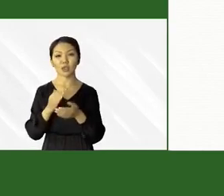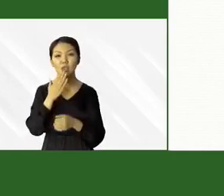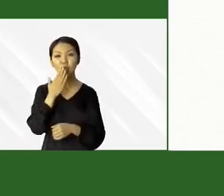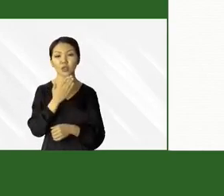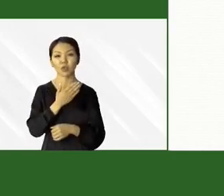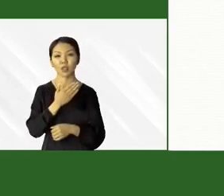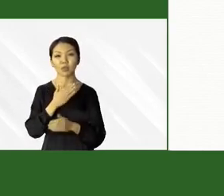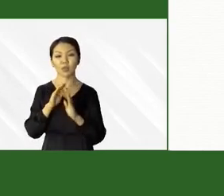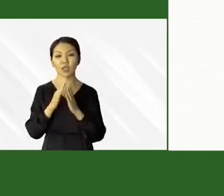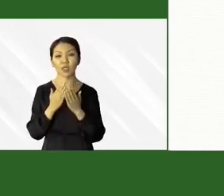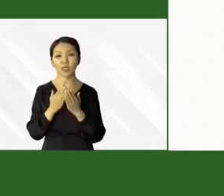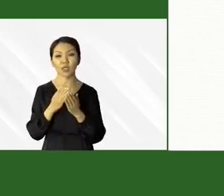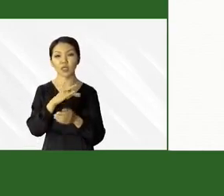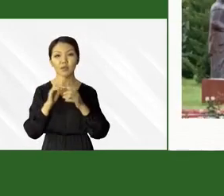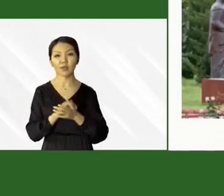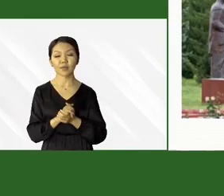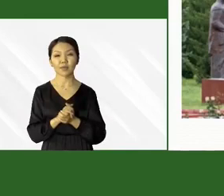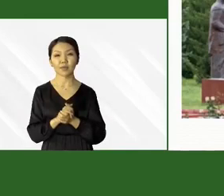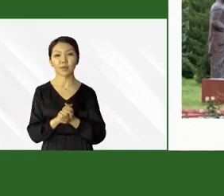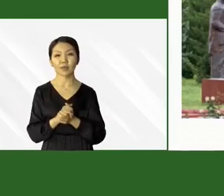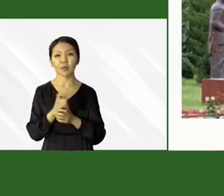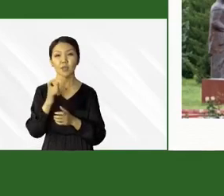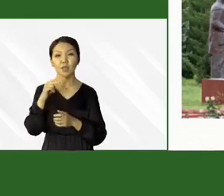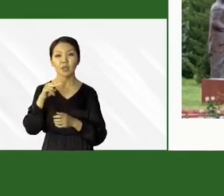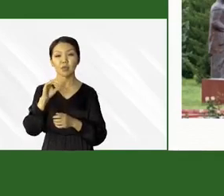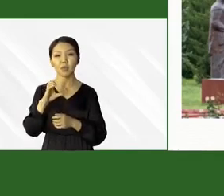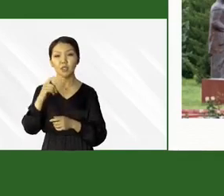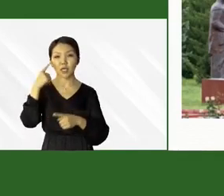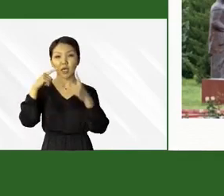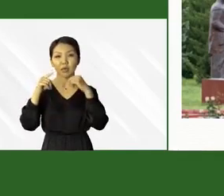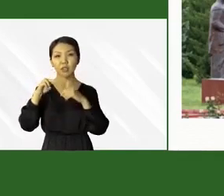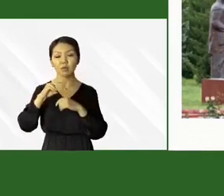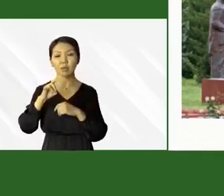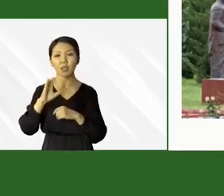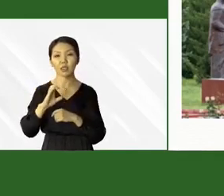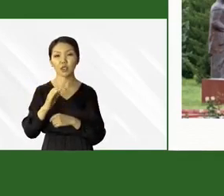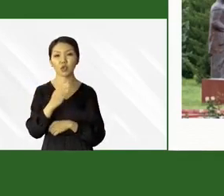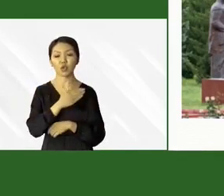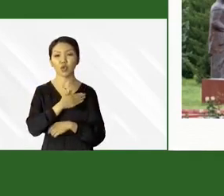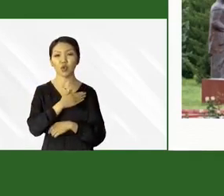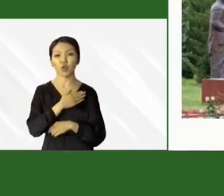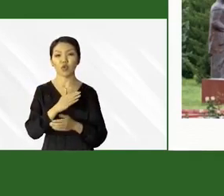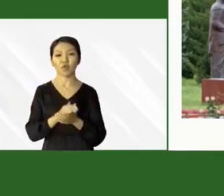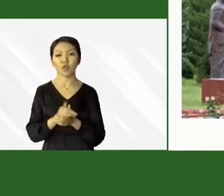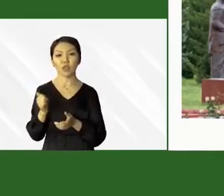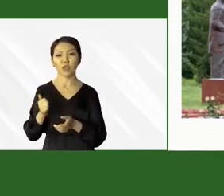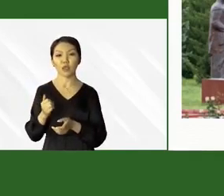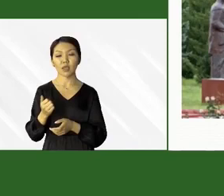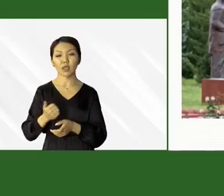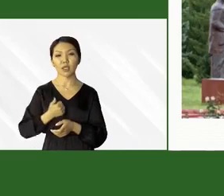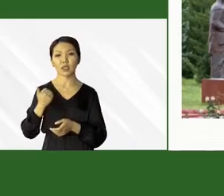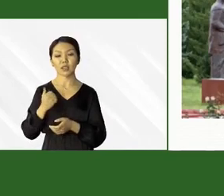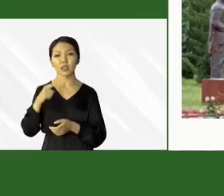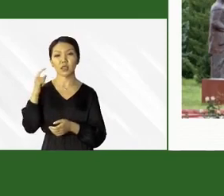также многочисленные фотографии. Эпос «Манас» – духовное наследие кыргызов, которое продолжает